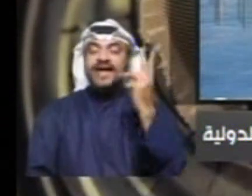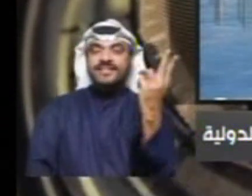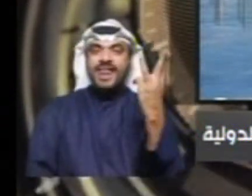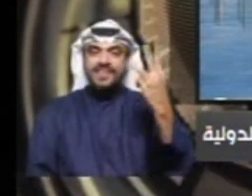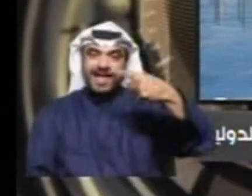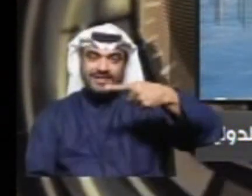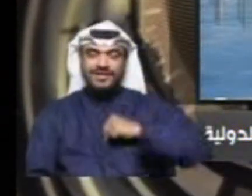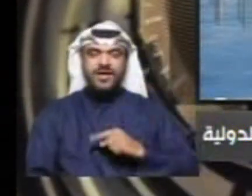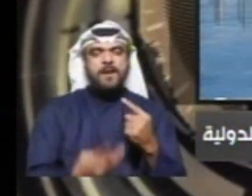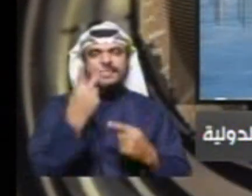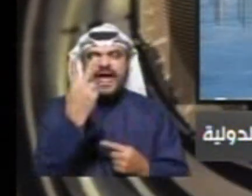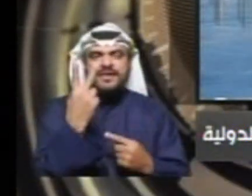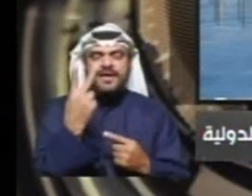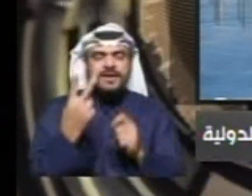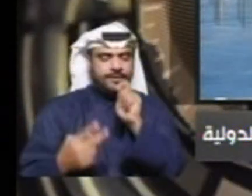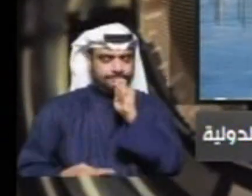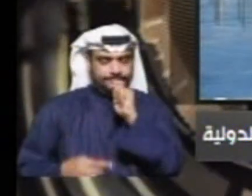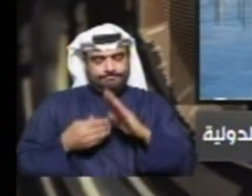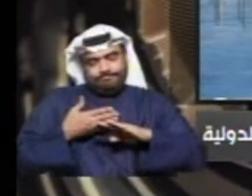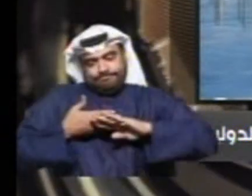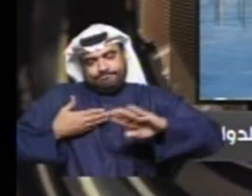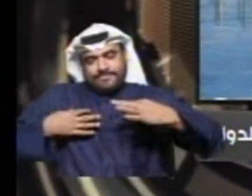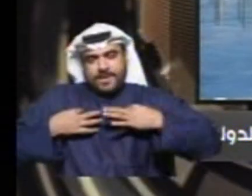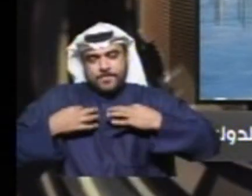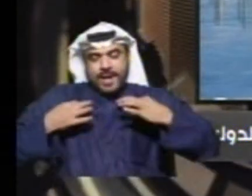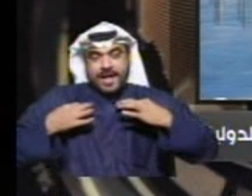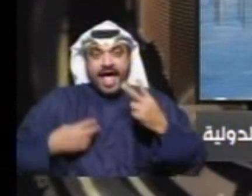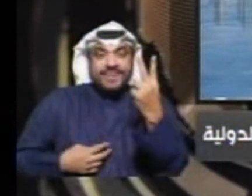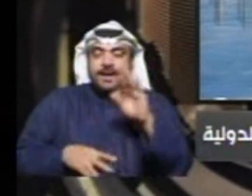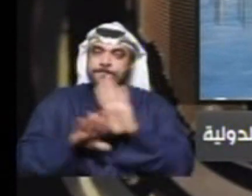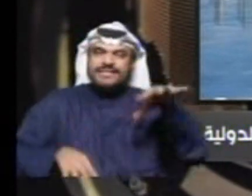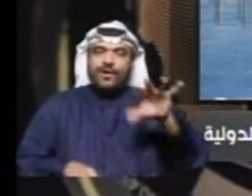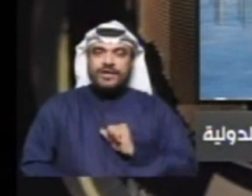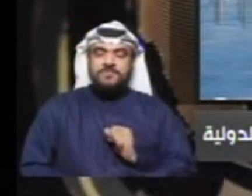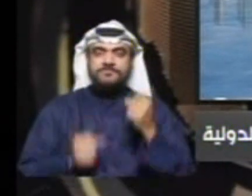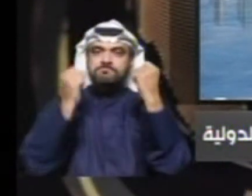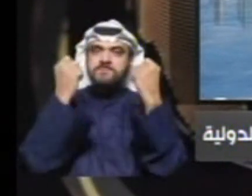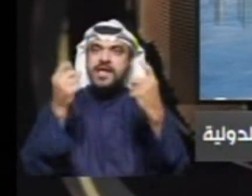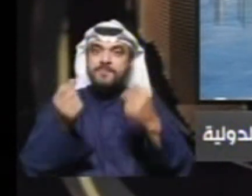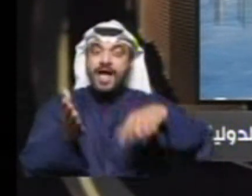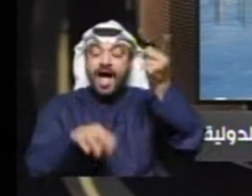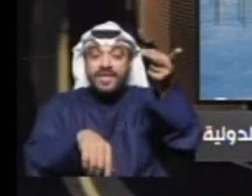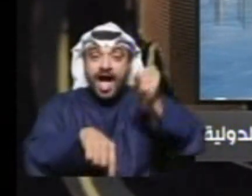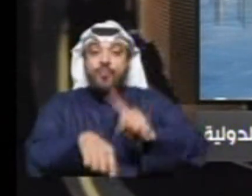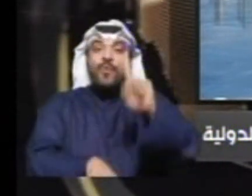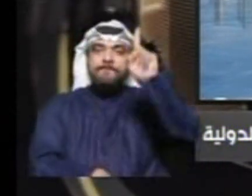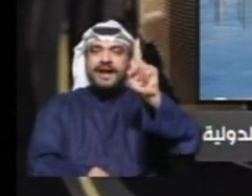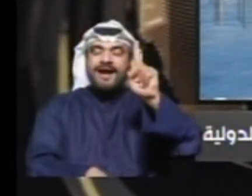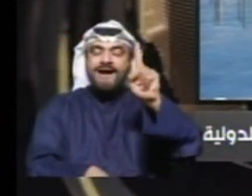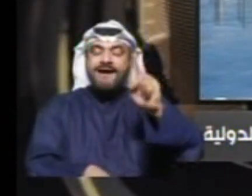ويعني امتناع دولتين. هذا يعد إنجاز يعني تاريخي بأن يحصل هذا القرار على